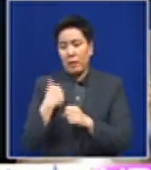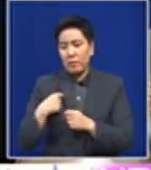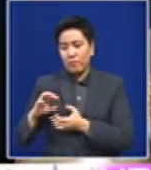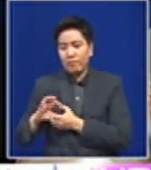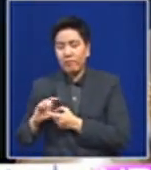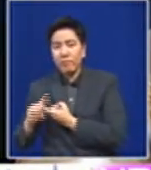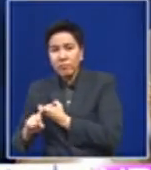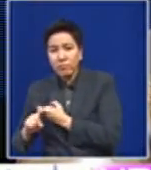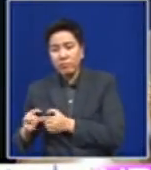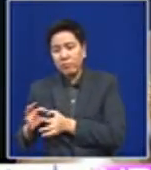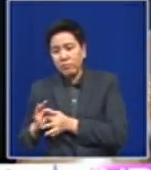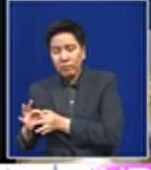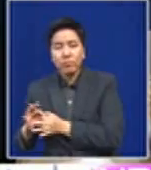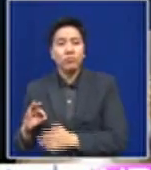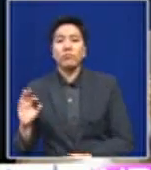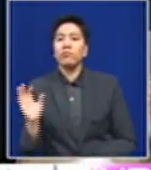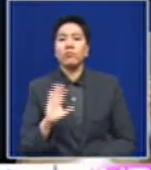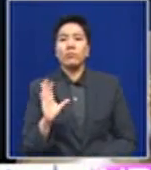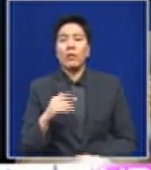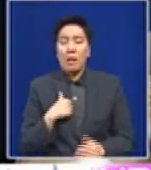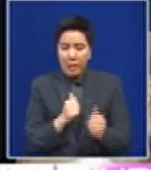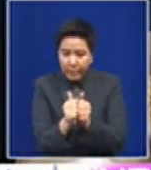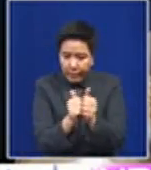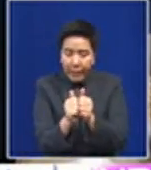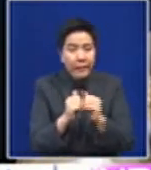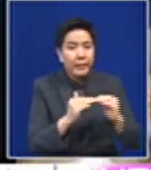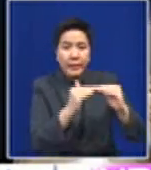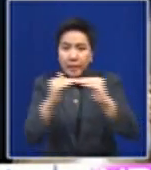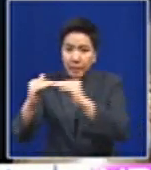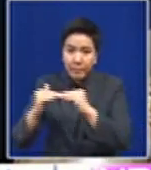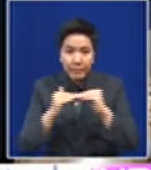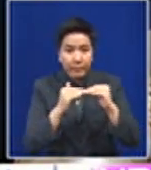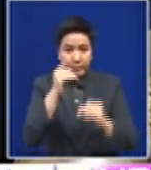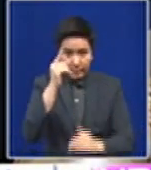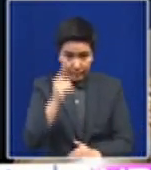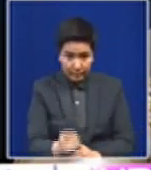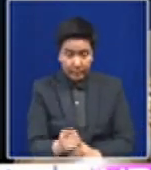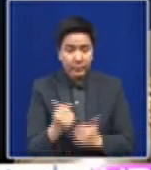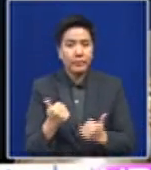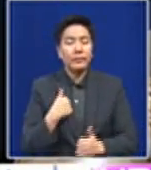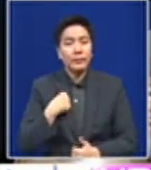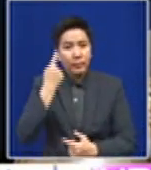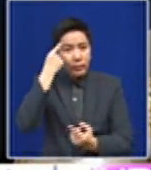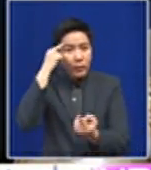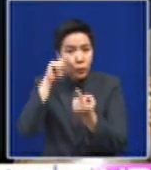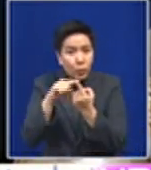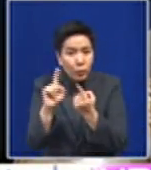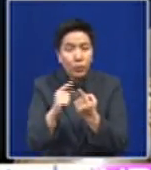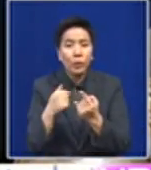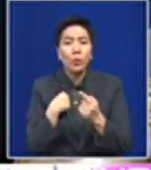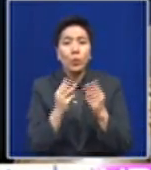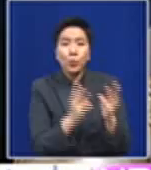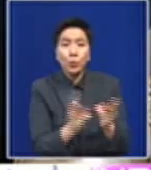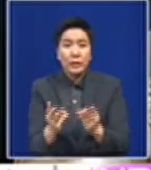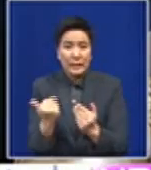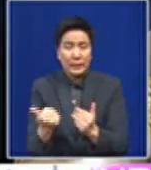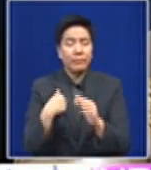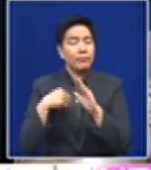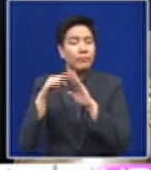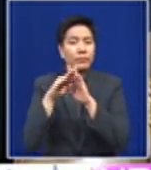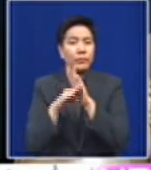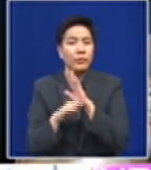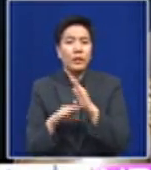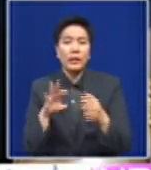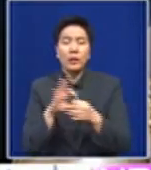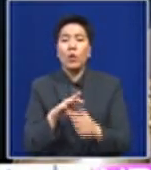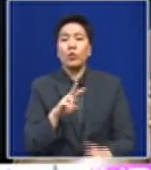ได้ดีที่สุดนะครับแล้วก็ทำให้เกิดการแข่งขันราคาอย่างเป็นธรรมมากที่สุดในปัจจุบันเน้นว่าเราใช้กระบวนการ e-bidding ทั้งหมดสำหรับโครงการ